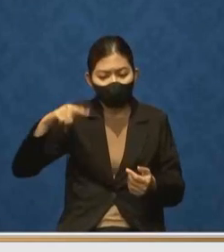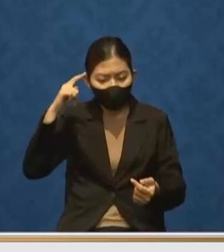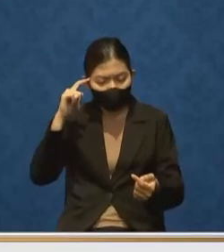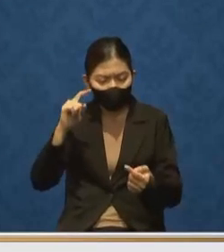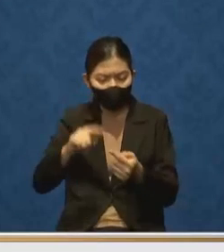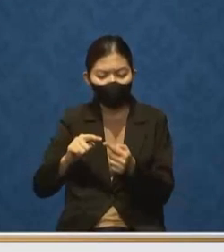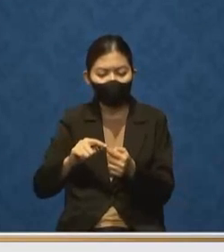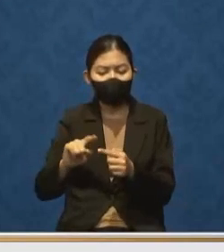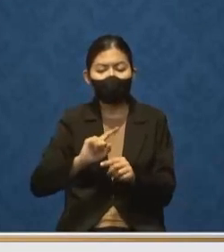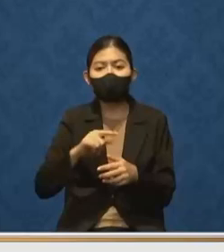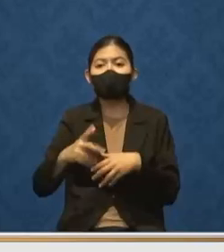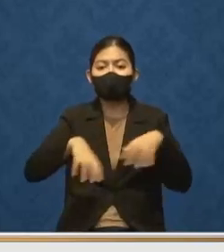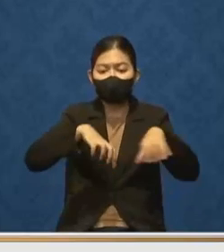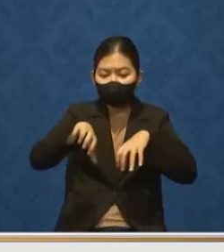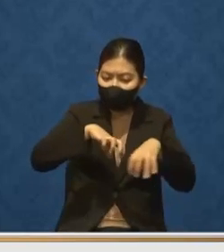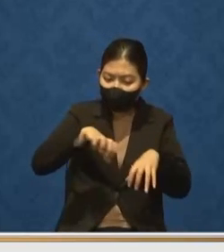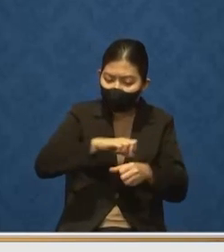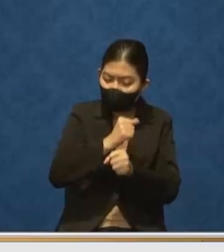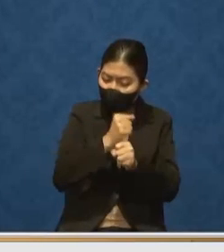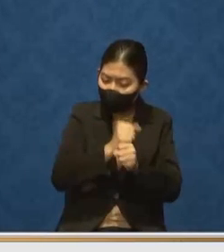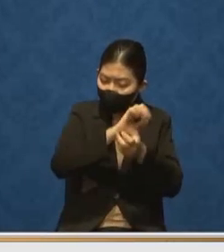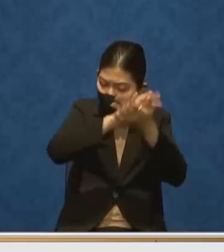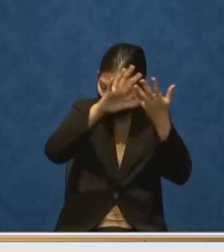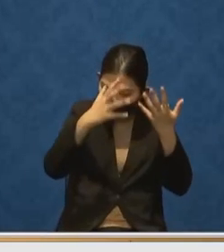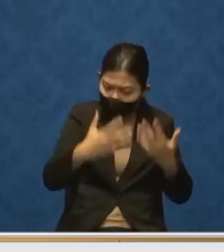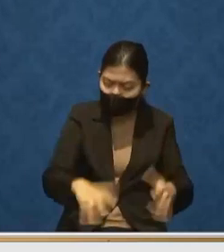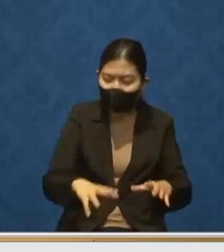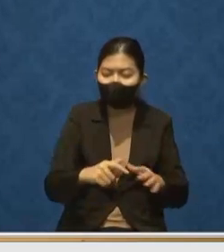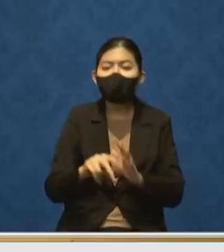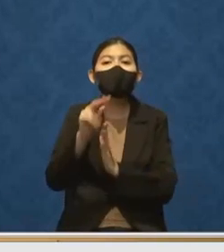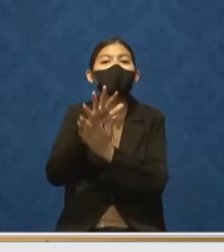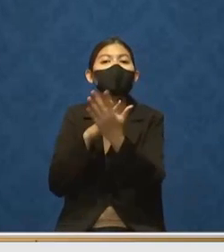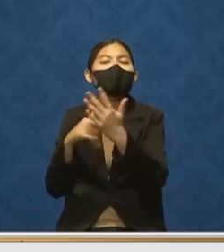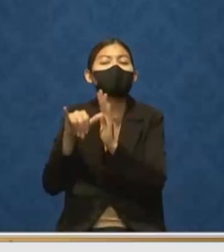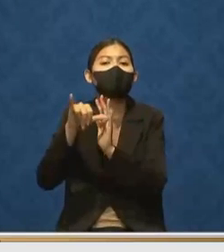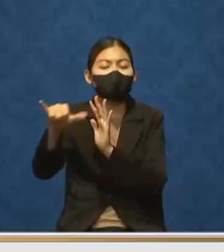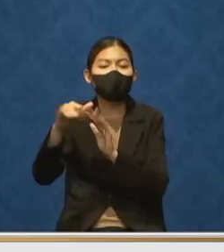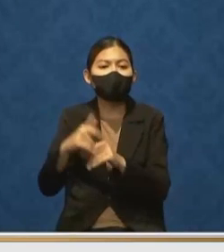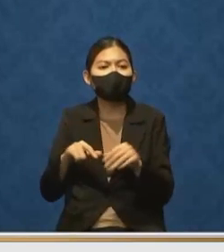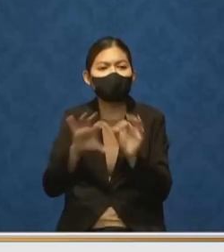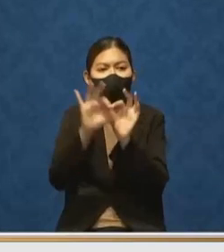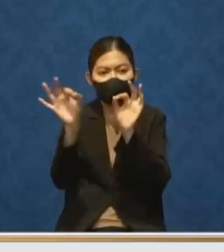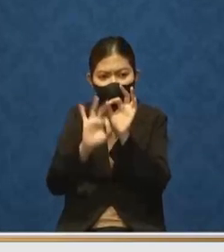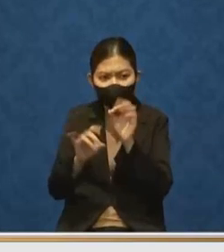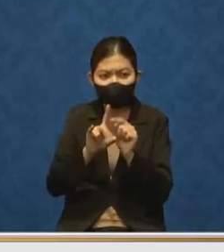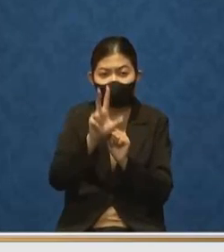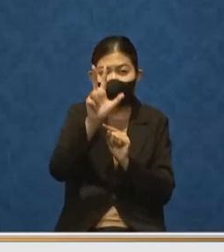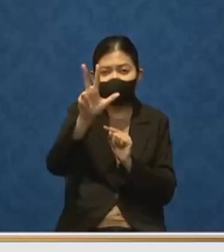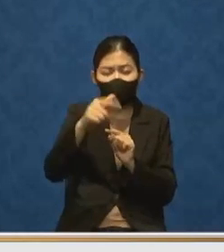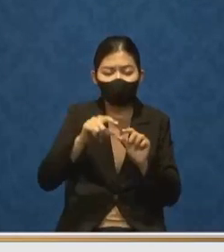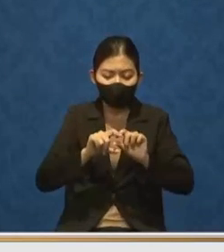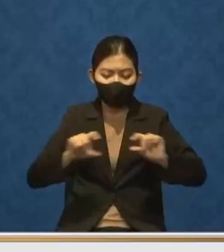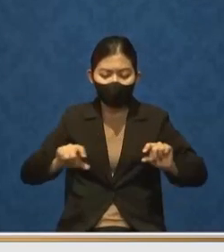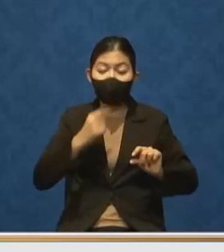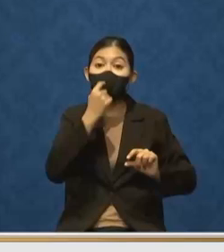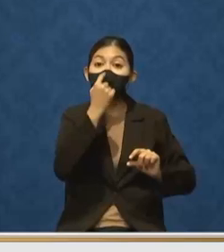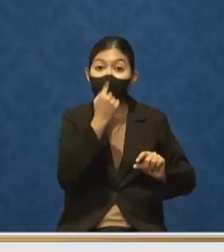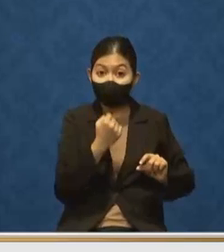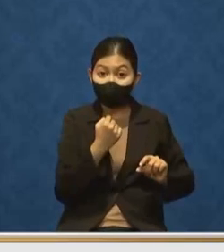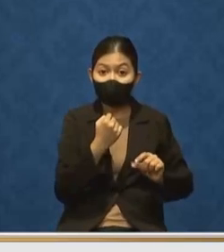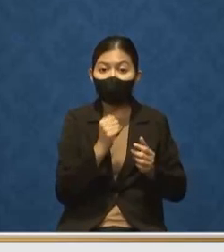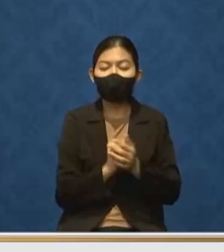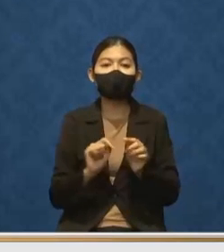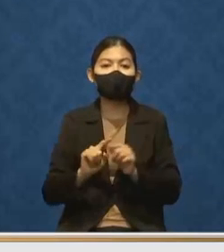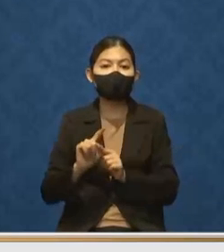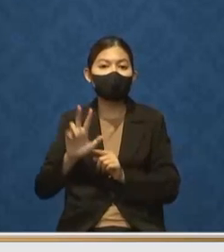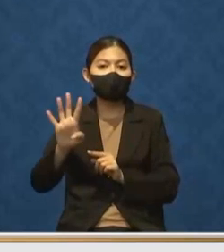จะได้รับจากการใช้จ่ายงบประมาณและความสอดคล้องกับยุทธศาสตร์ชาติแสดงไว้ในเอกสารงบประมาณฉบับที่3เล่มคาดแดงและฉบับที่4